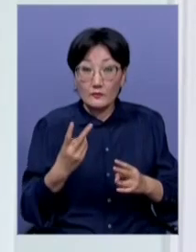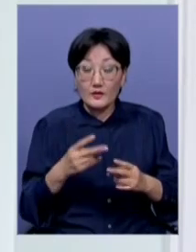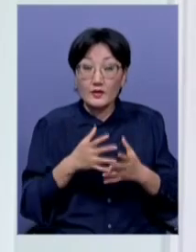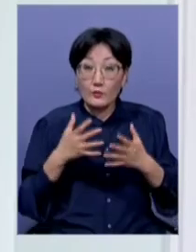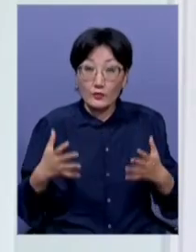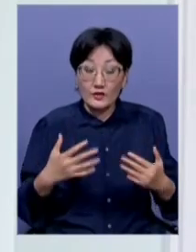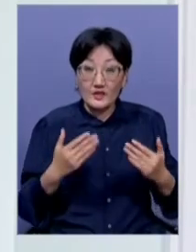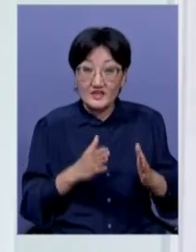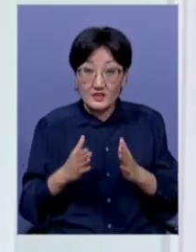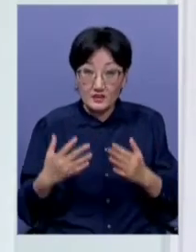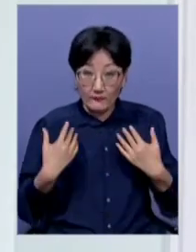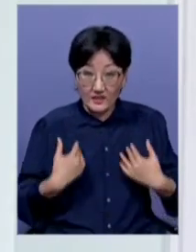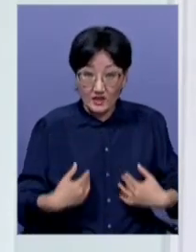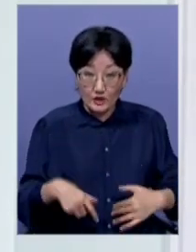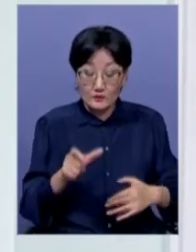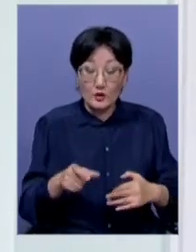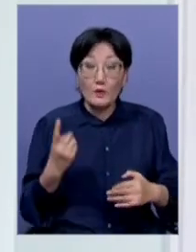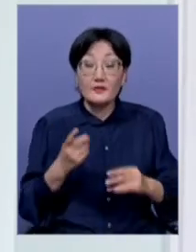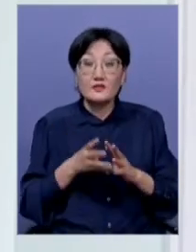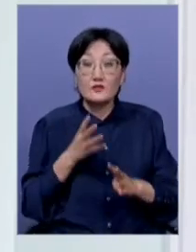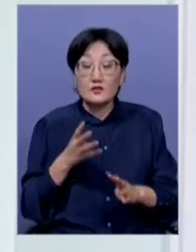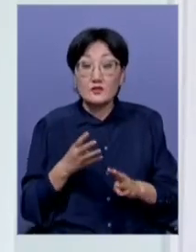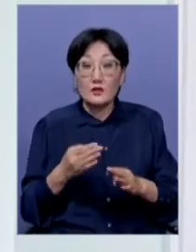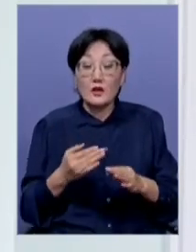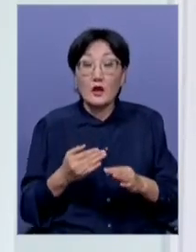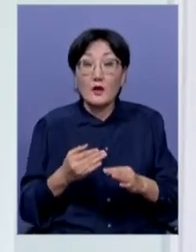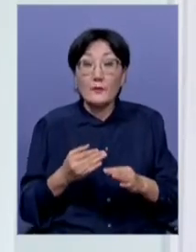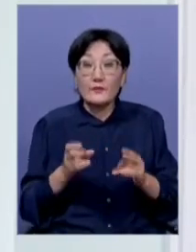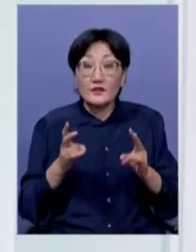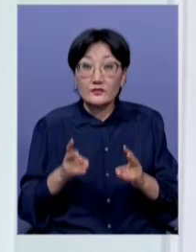систем организма человека. В первую очередь у нас реагирует,